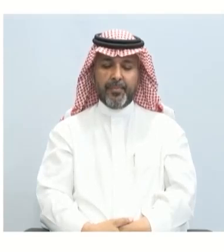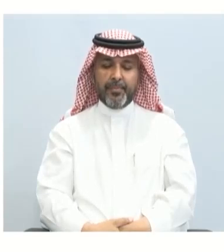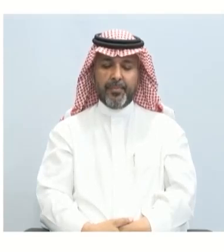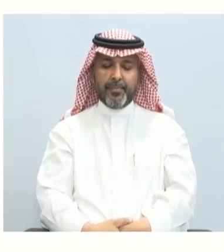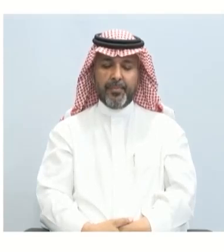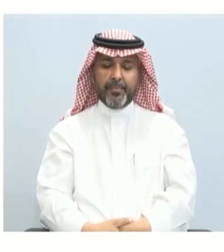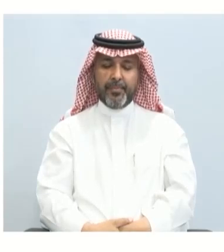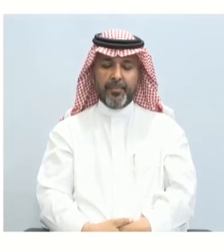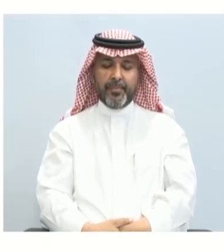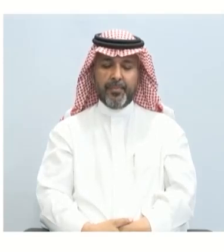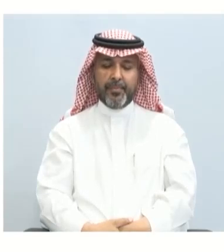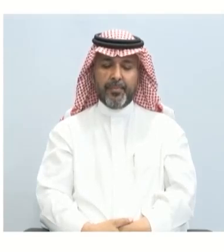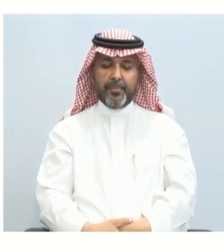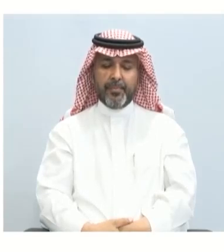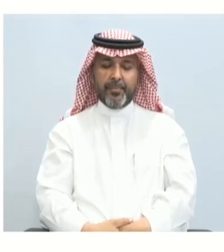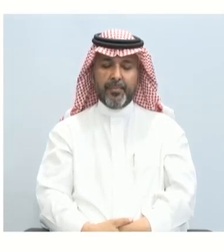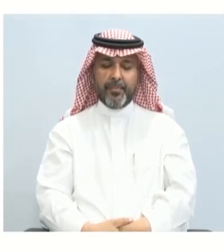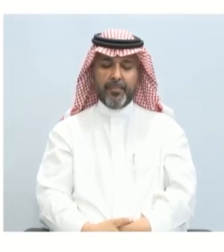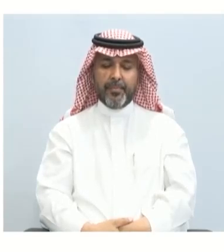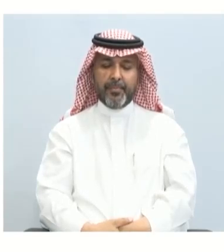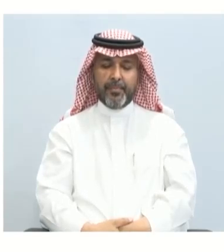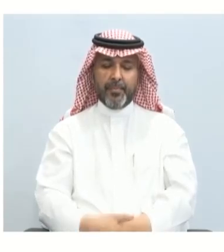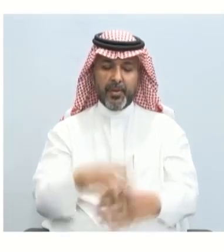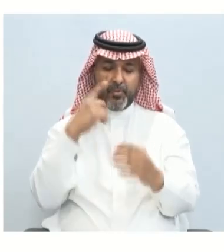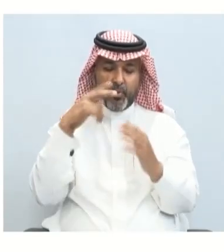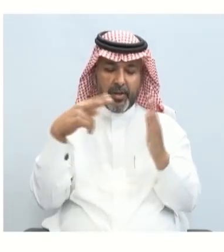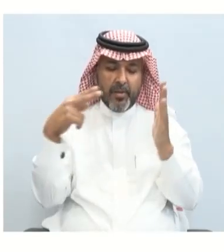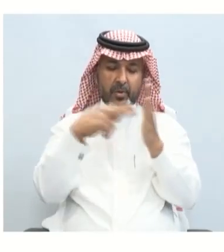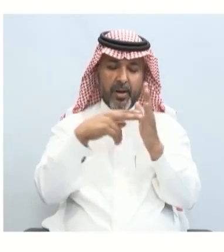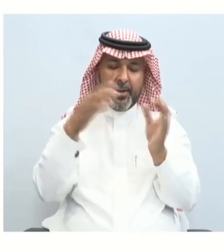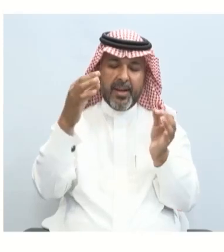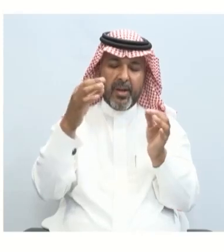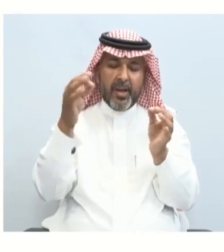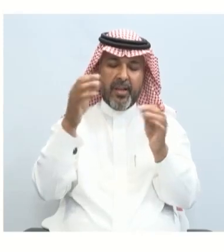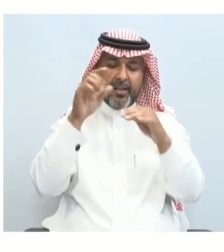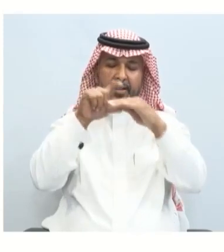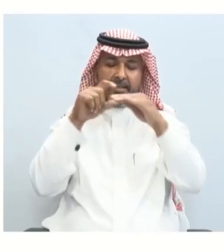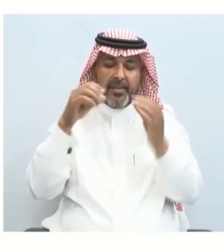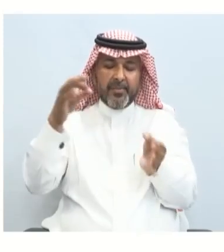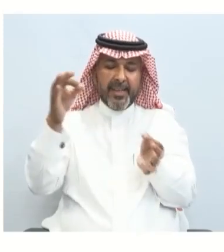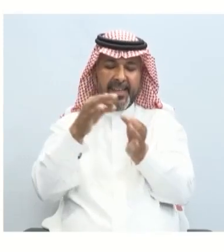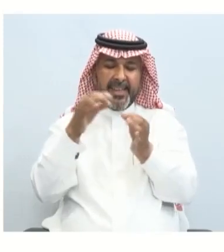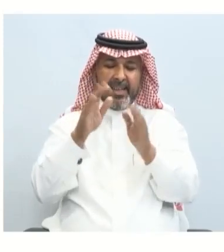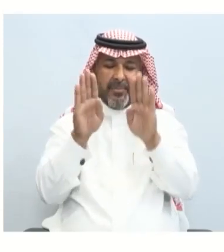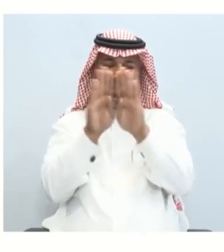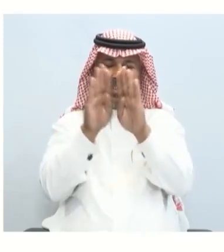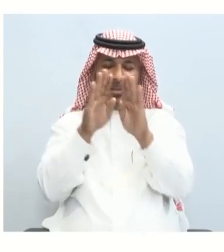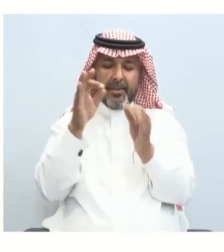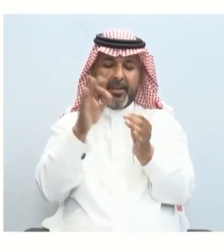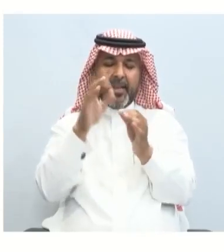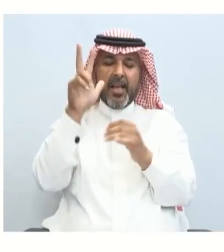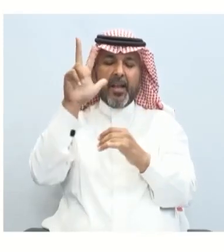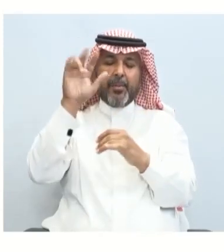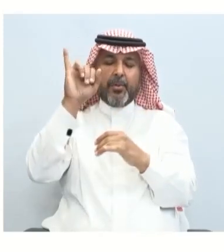المقابل على المجاور وبالتالي المقابل هو جذر 3 على 1 اللي هي 1.73 يعني لو ما كان